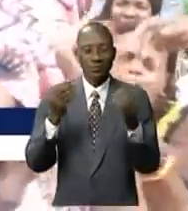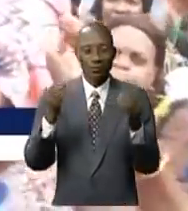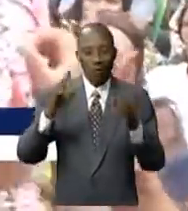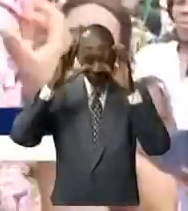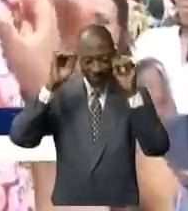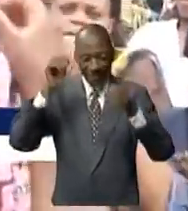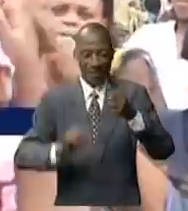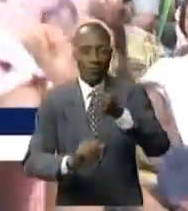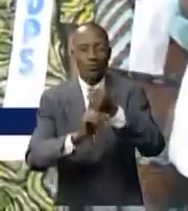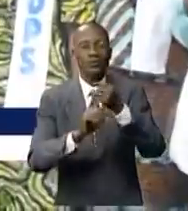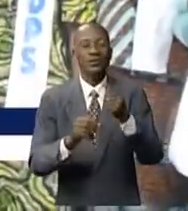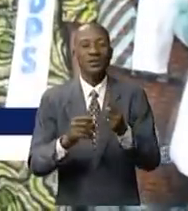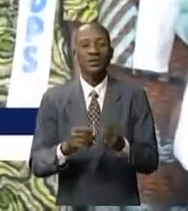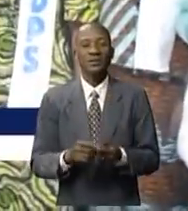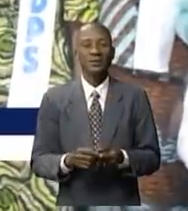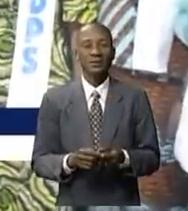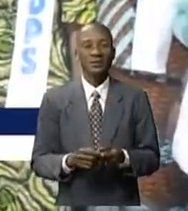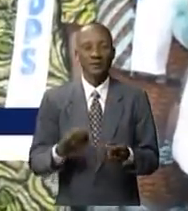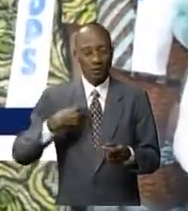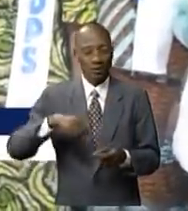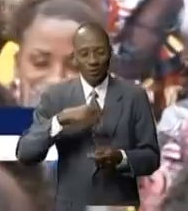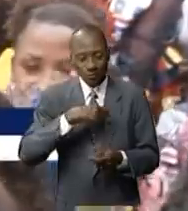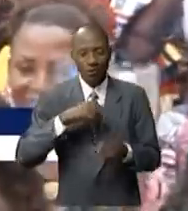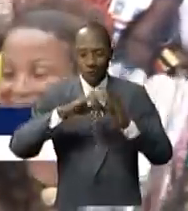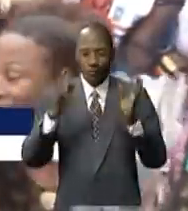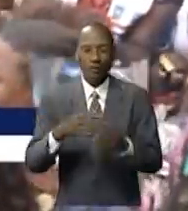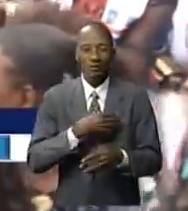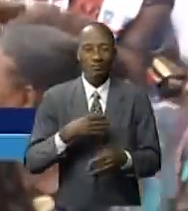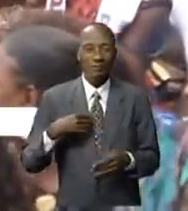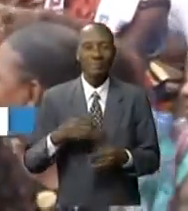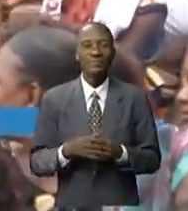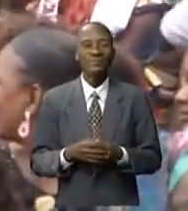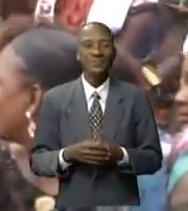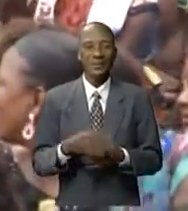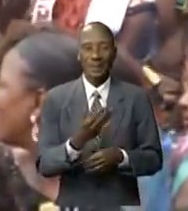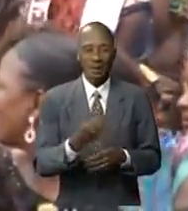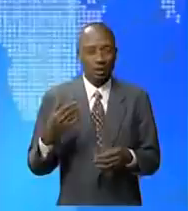combat politique. À la Ligue des femmes de l'UDPS, plus rien ne sera comme avant.